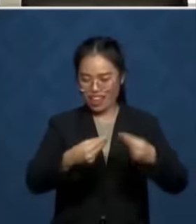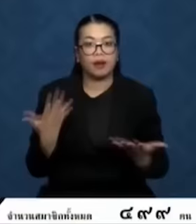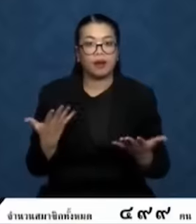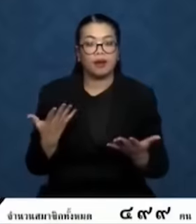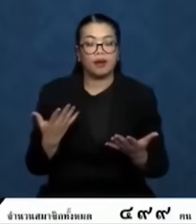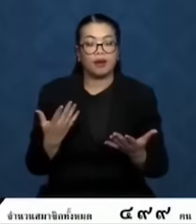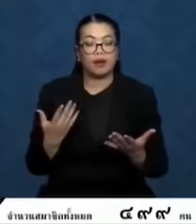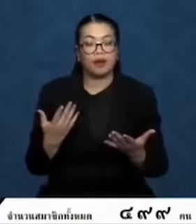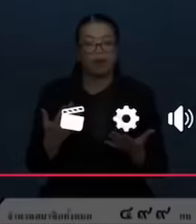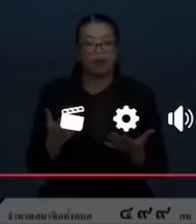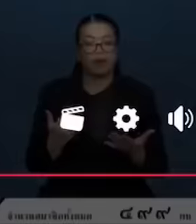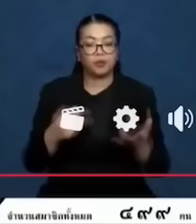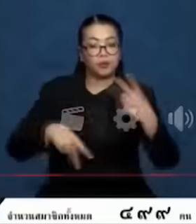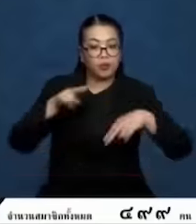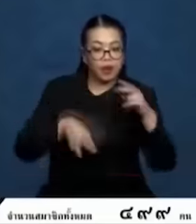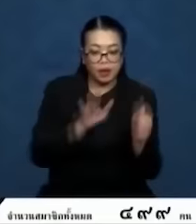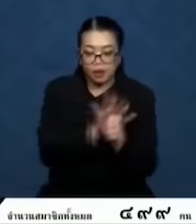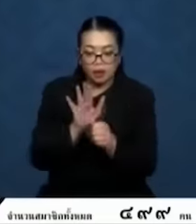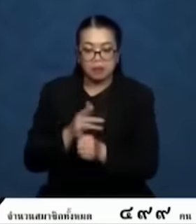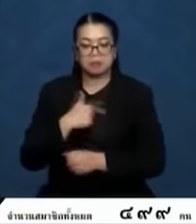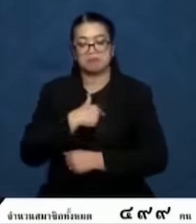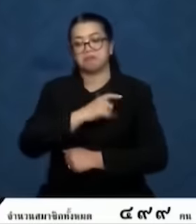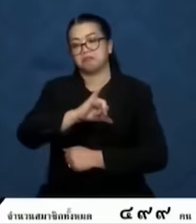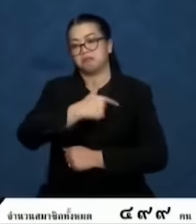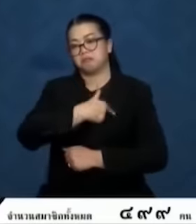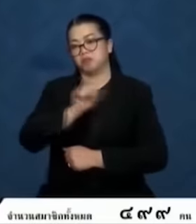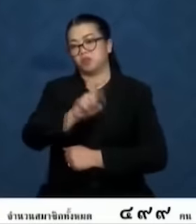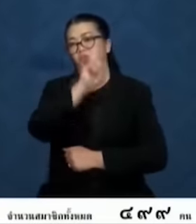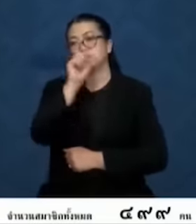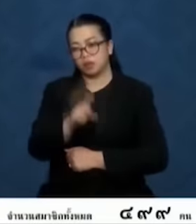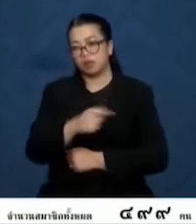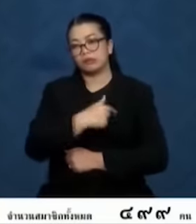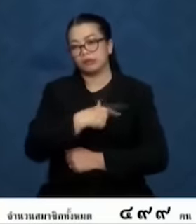ทศมีข้อเคลือบแคลงเกิดขึ้นในสังคม